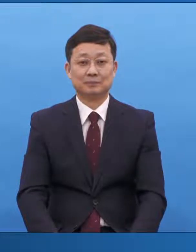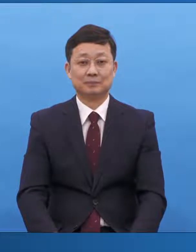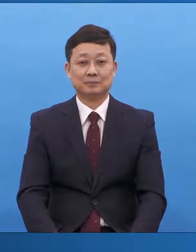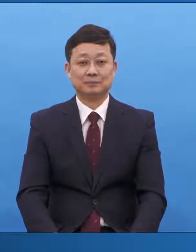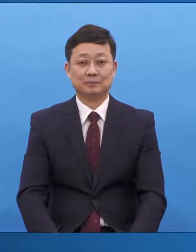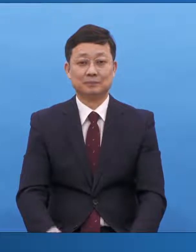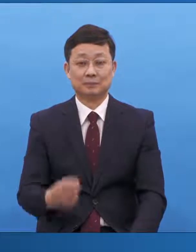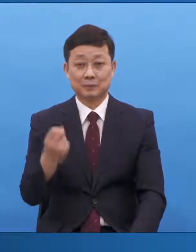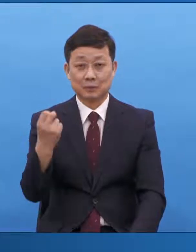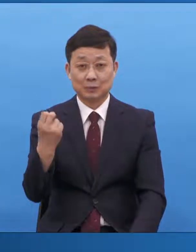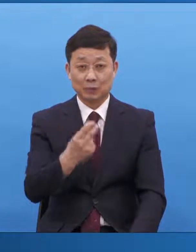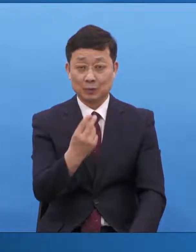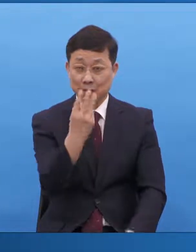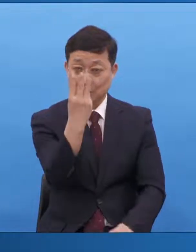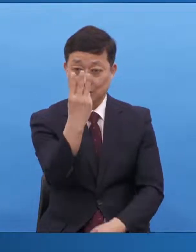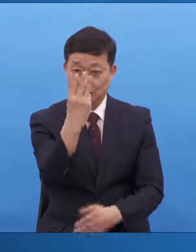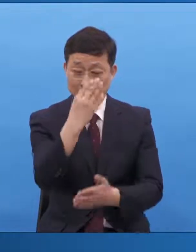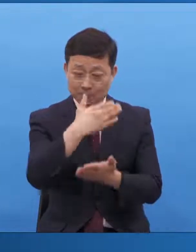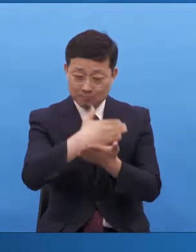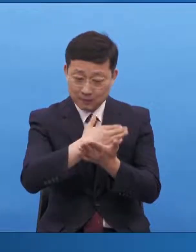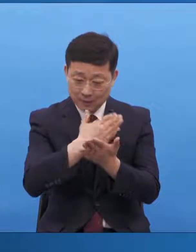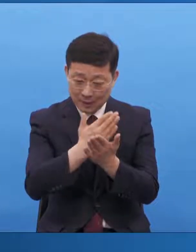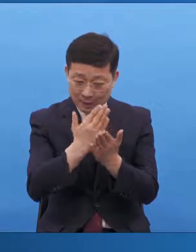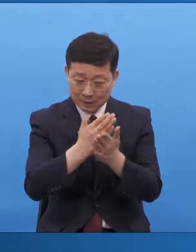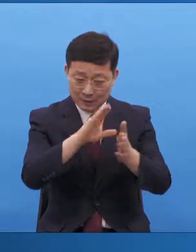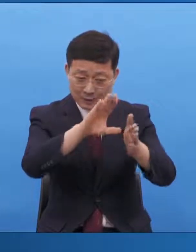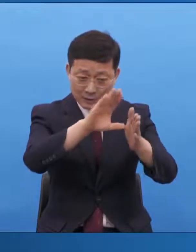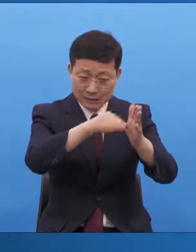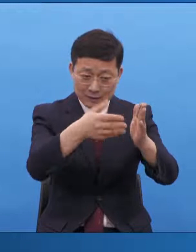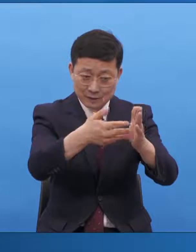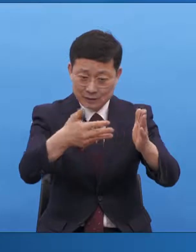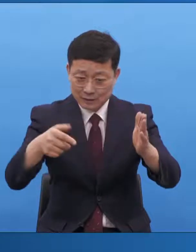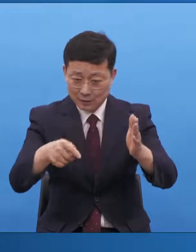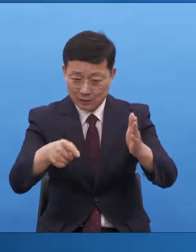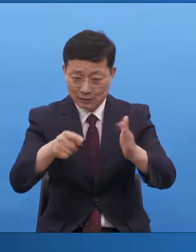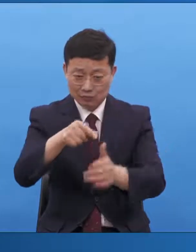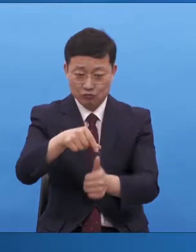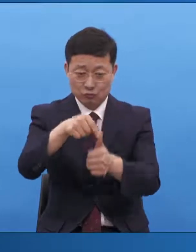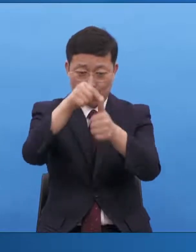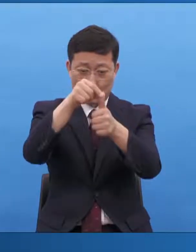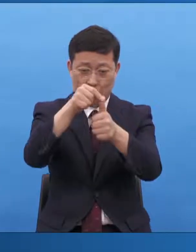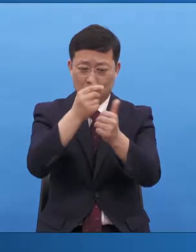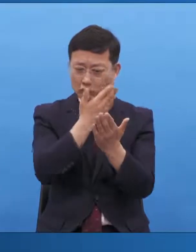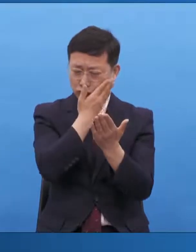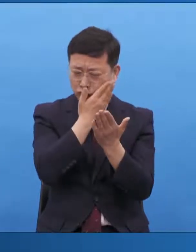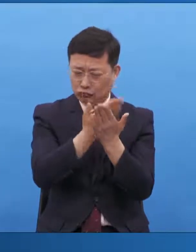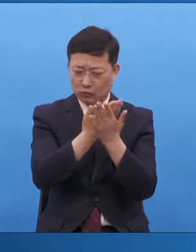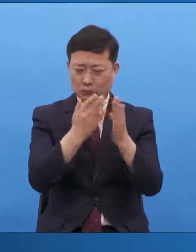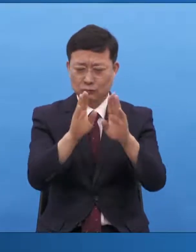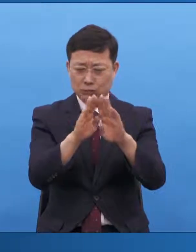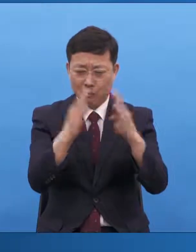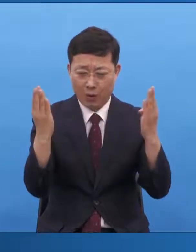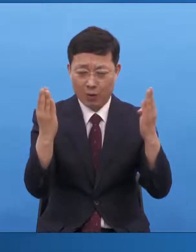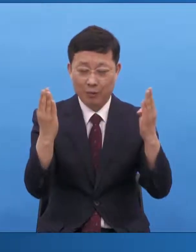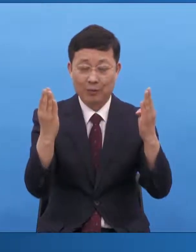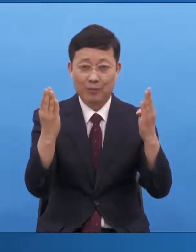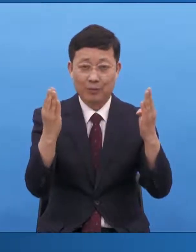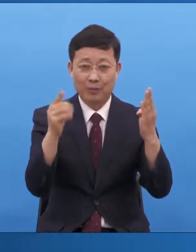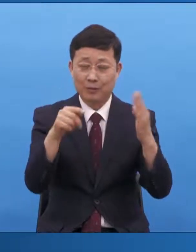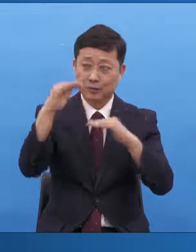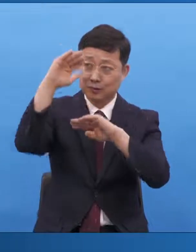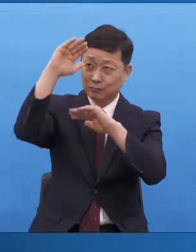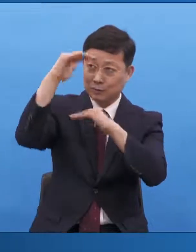살리는 문들이 내게 임하기 시작합니다. Ultimately, the door to save the three ages begin to open inside of me. 자, 이거 아는